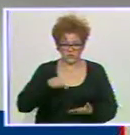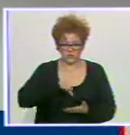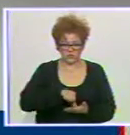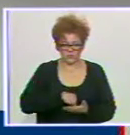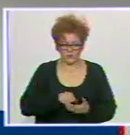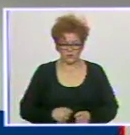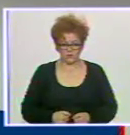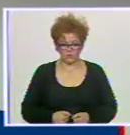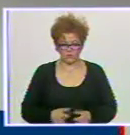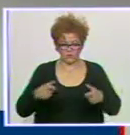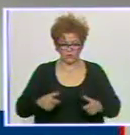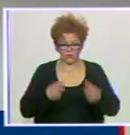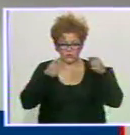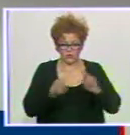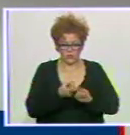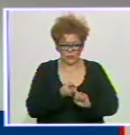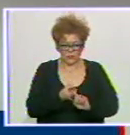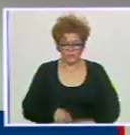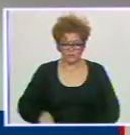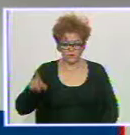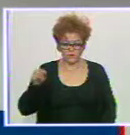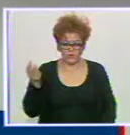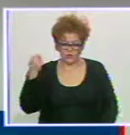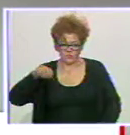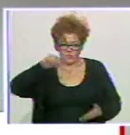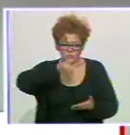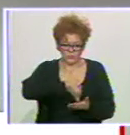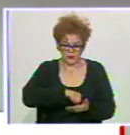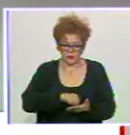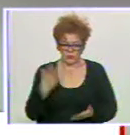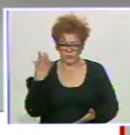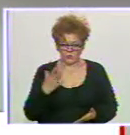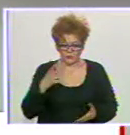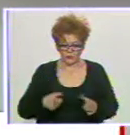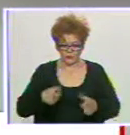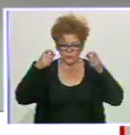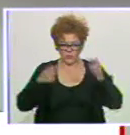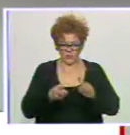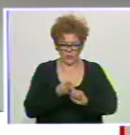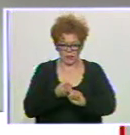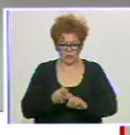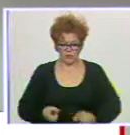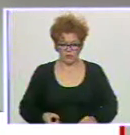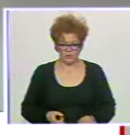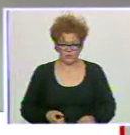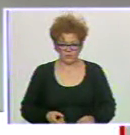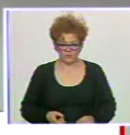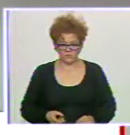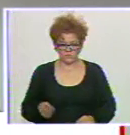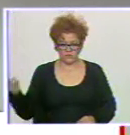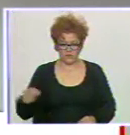unități arondate. În municipiul Craiova vor fi 28 de centre și 5 unități arondate și restul în județul Dolj.